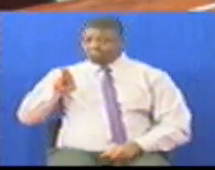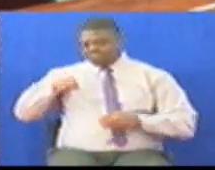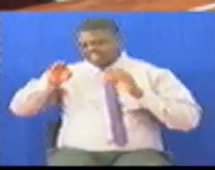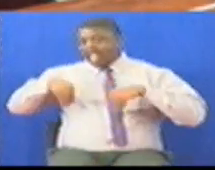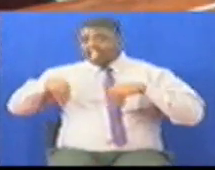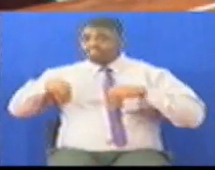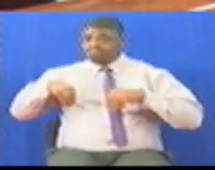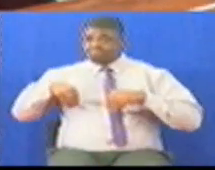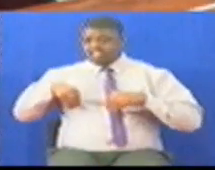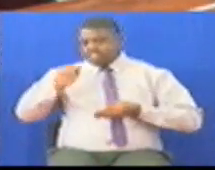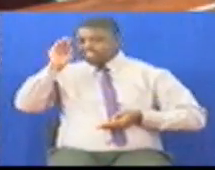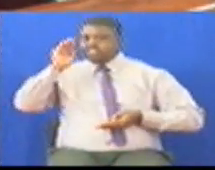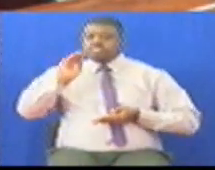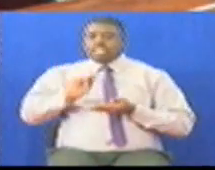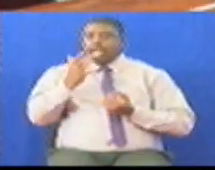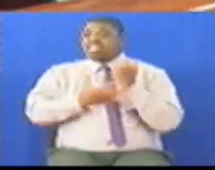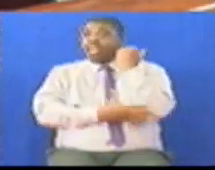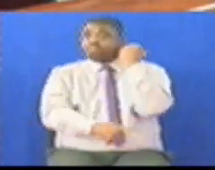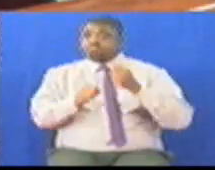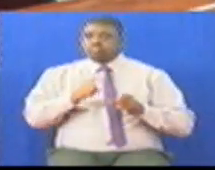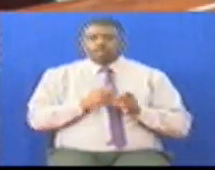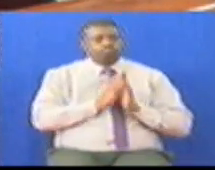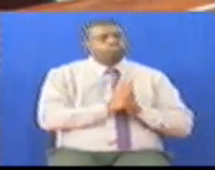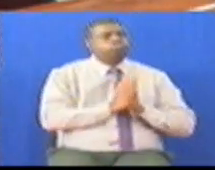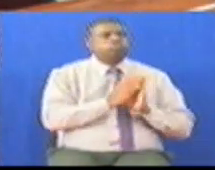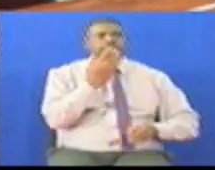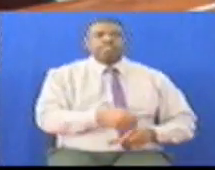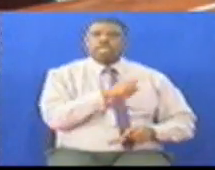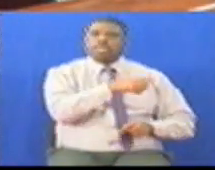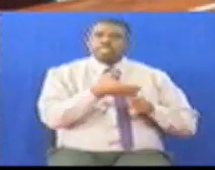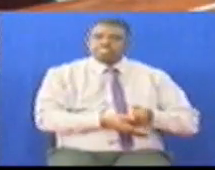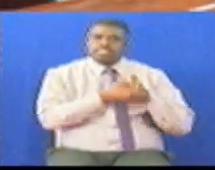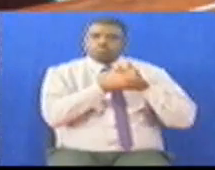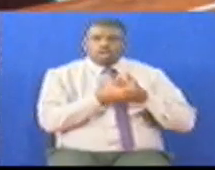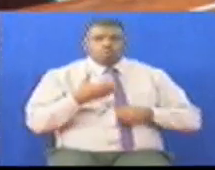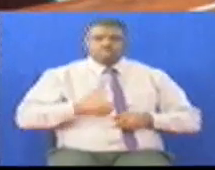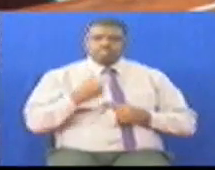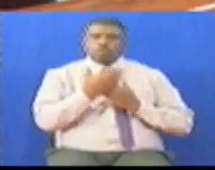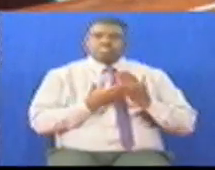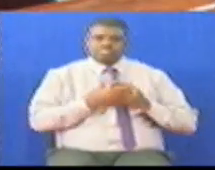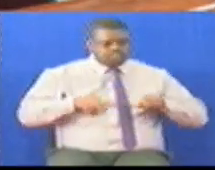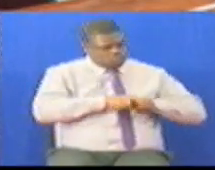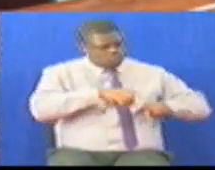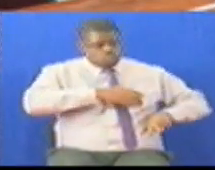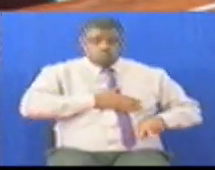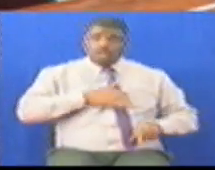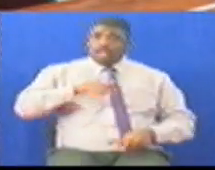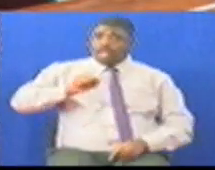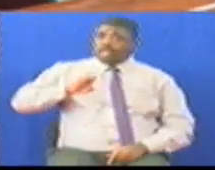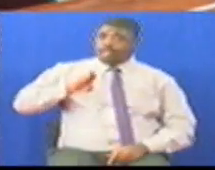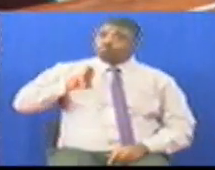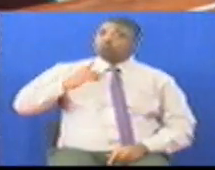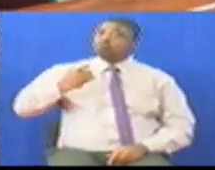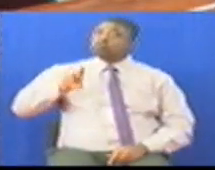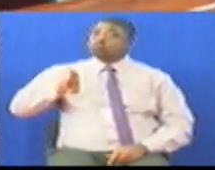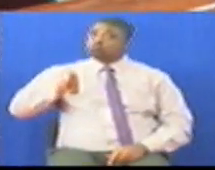anavyosimamia masuala ya tasafu akisaidiwa na waziri wa nchi ndugu yangu Mohamed Abud Mohamed.